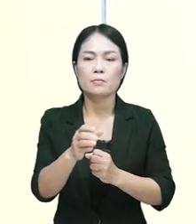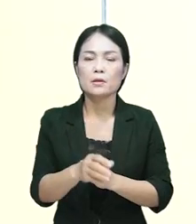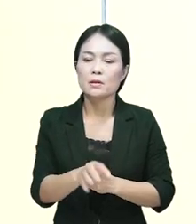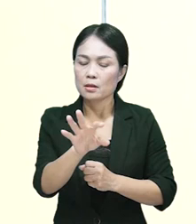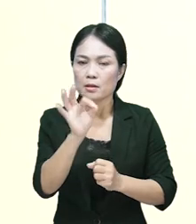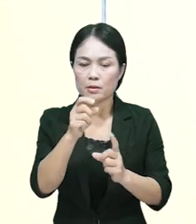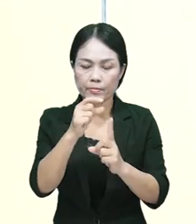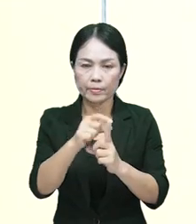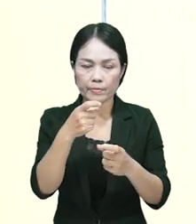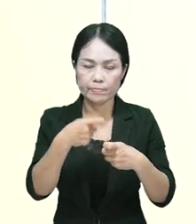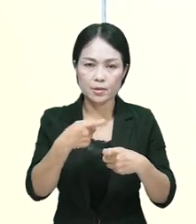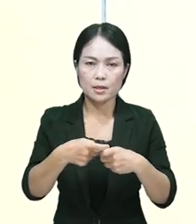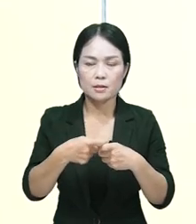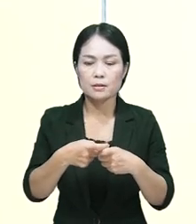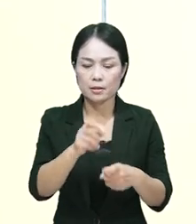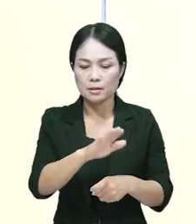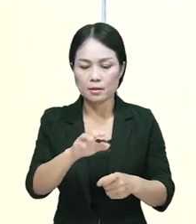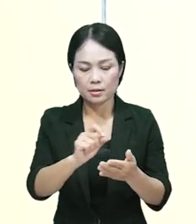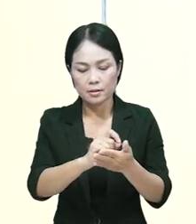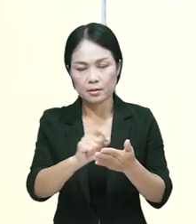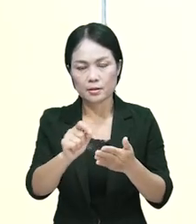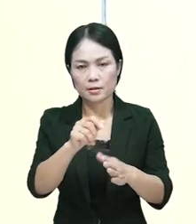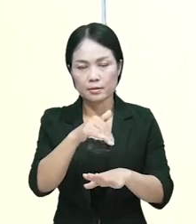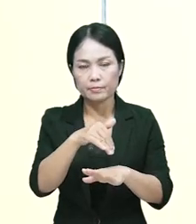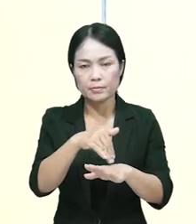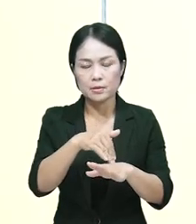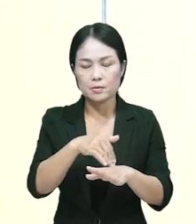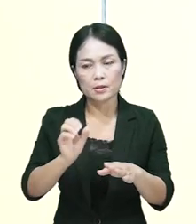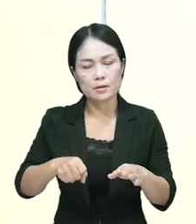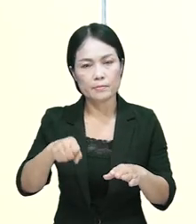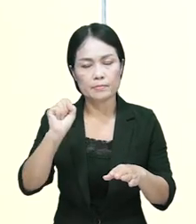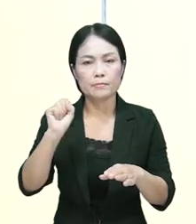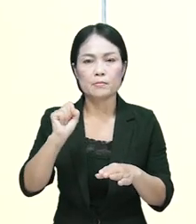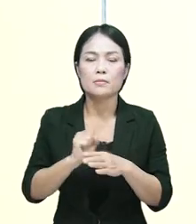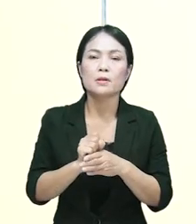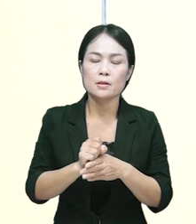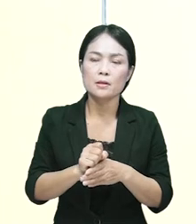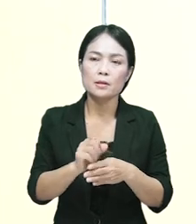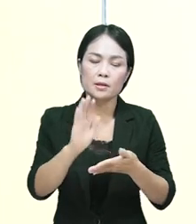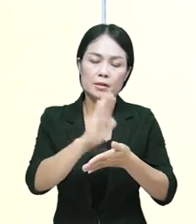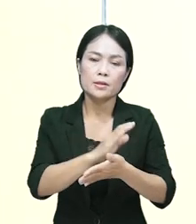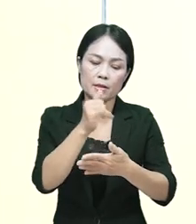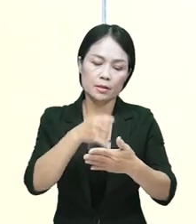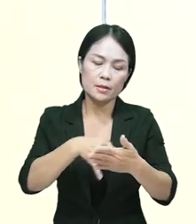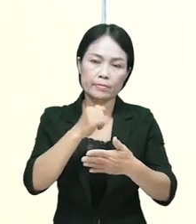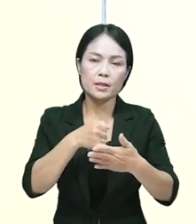កកូនកូនអាចសរសេរលើក្តារឈ្នួនឬក៏សរសេរលើក្រដាសព្រាង